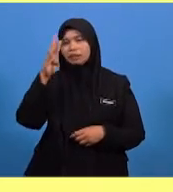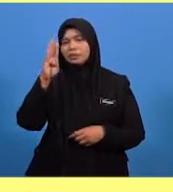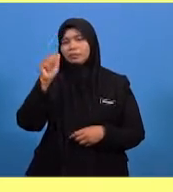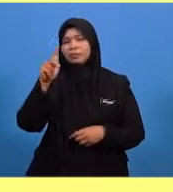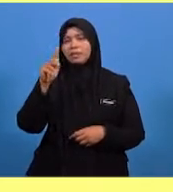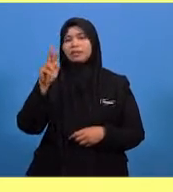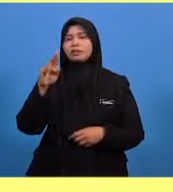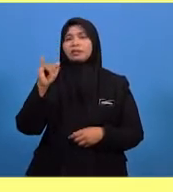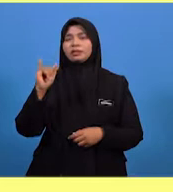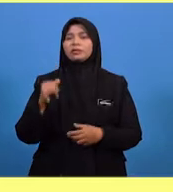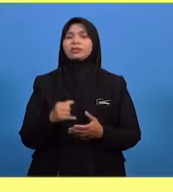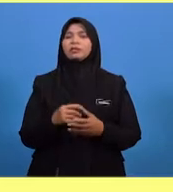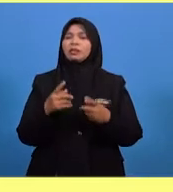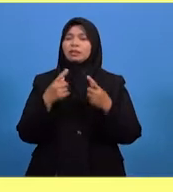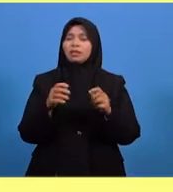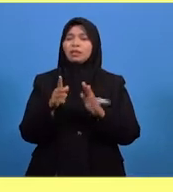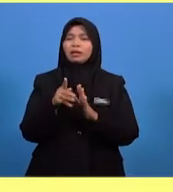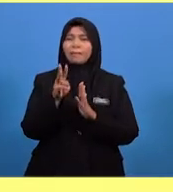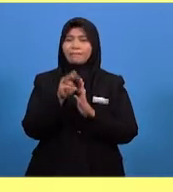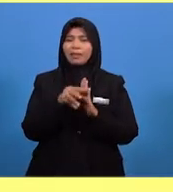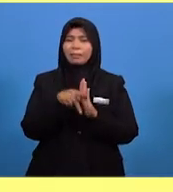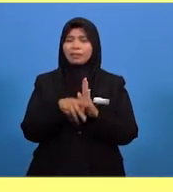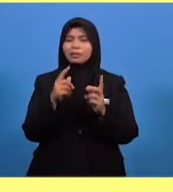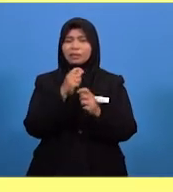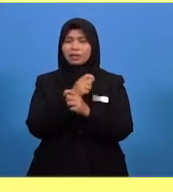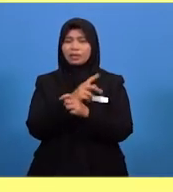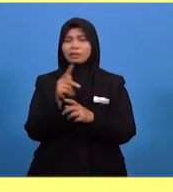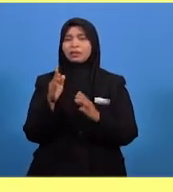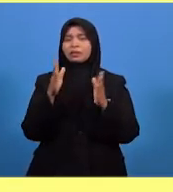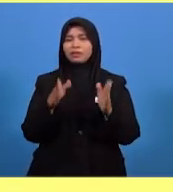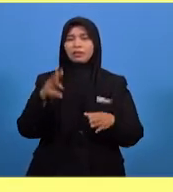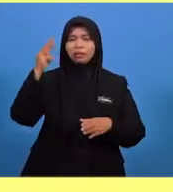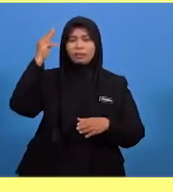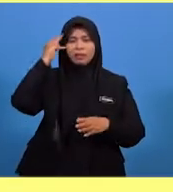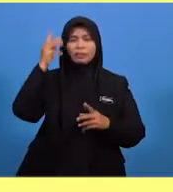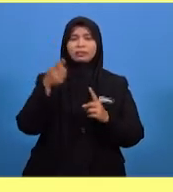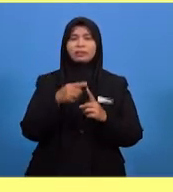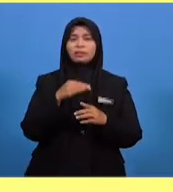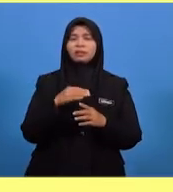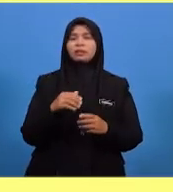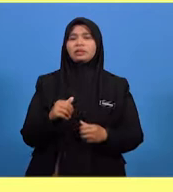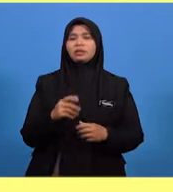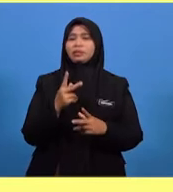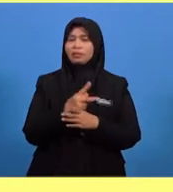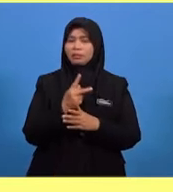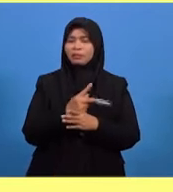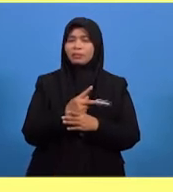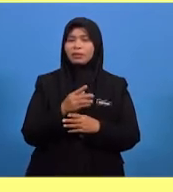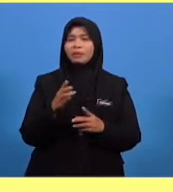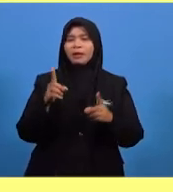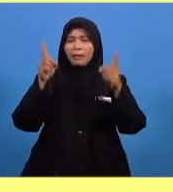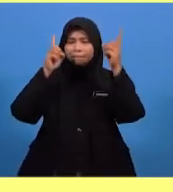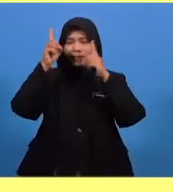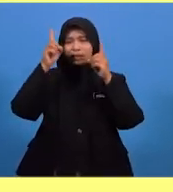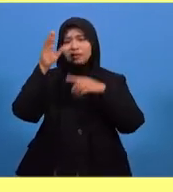Muhammad Saman telah mempertahankan orang Melayu daripada ancaman bintang 3